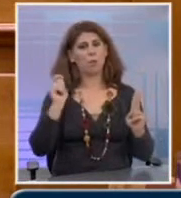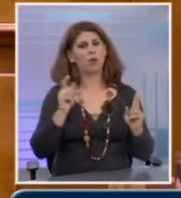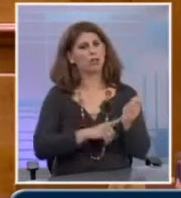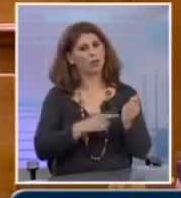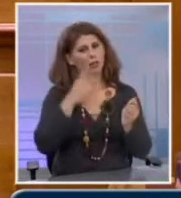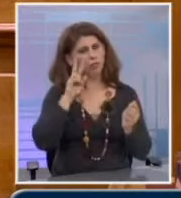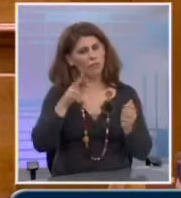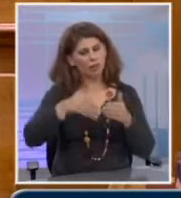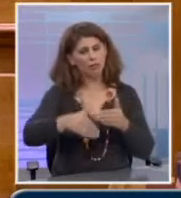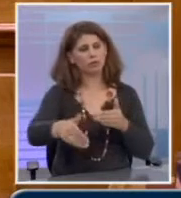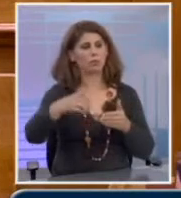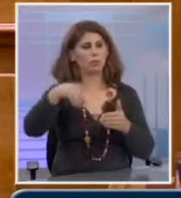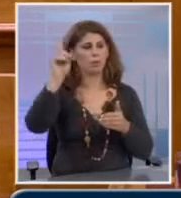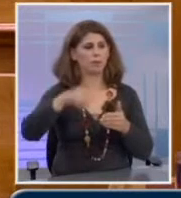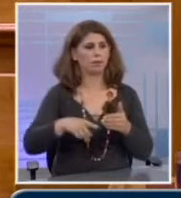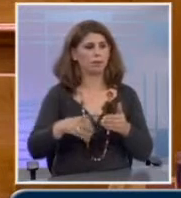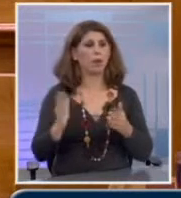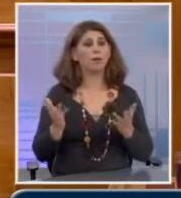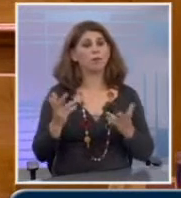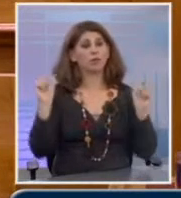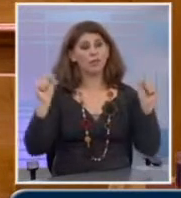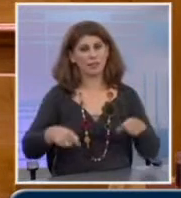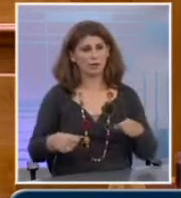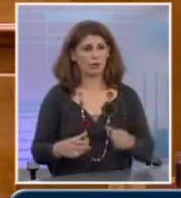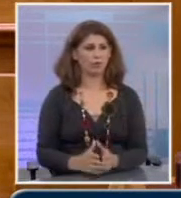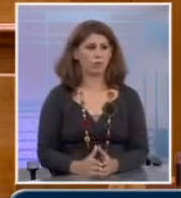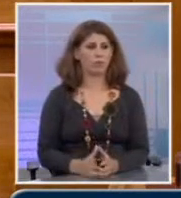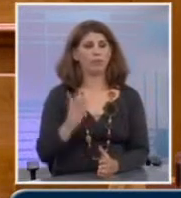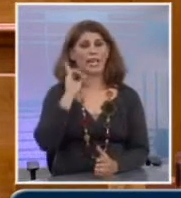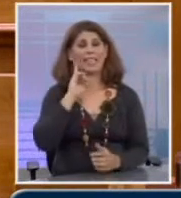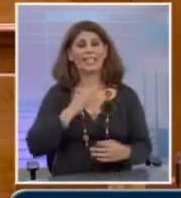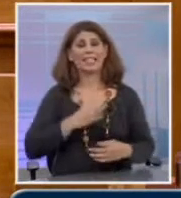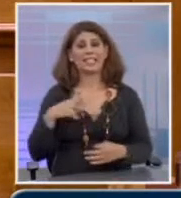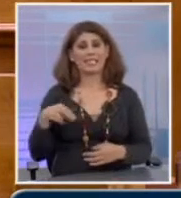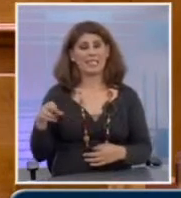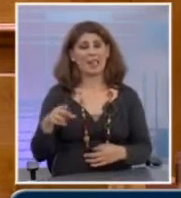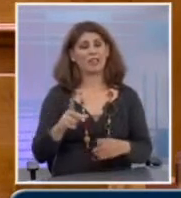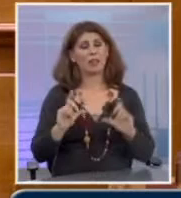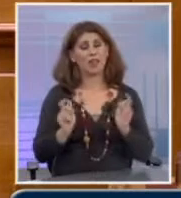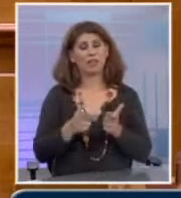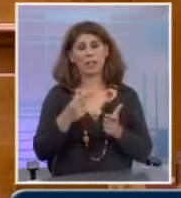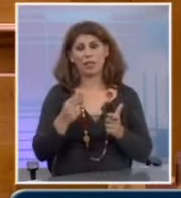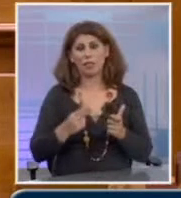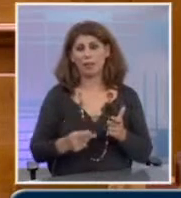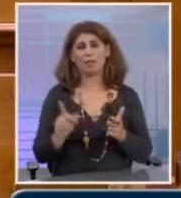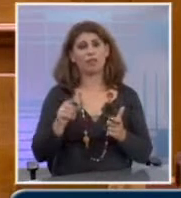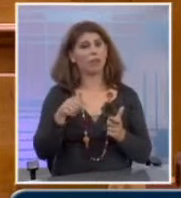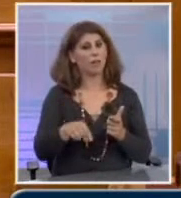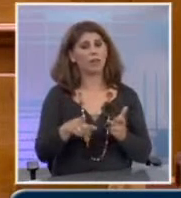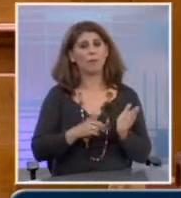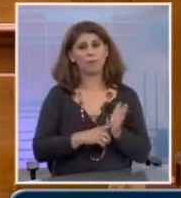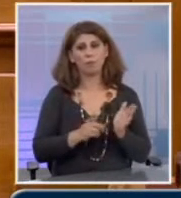τις επόμενες μέρες κατά πόσον θα συμφωνήσουμε. Κυρίες και κύριοι συνάδελφοι, όμως τα εθνικά θέματα δεν είναι αυτά τα οποία